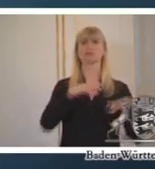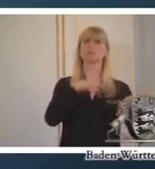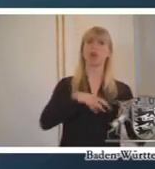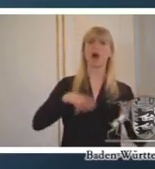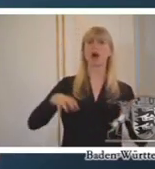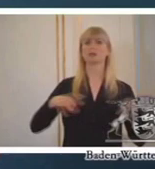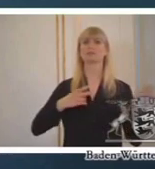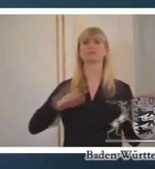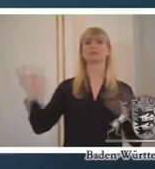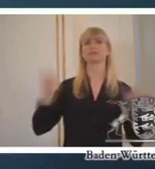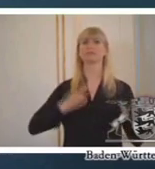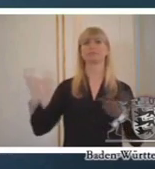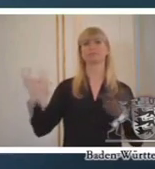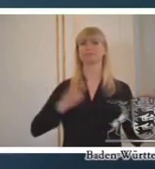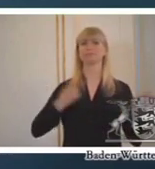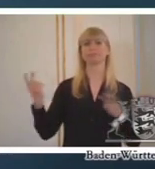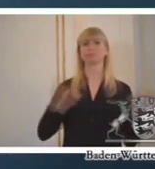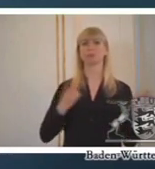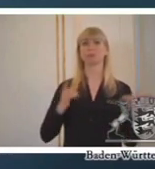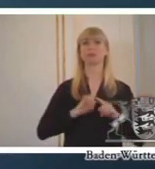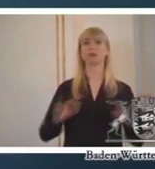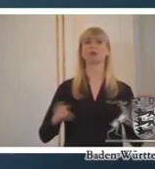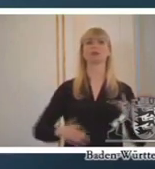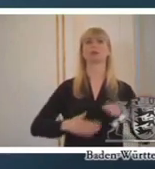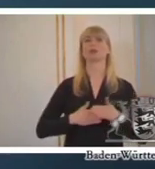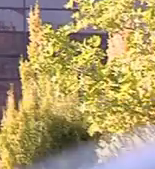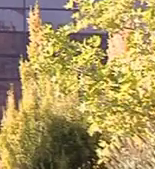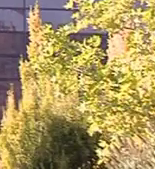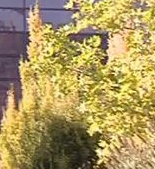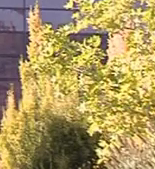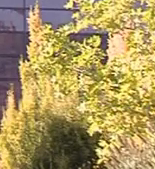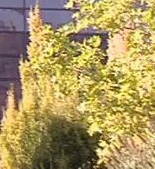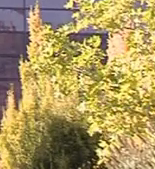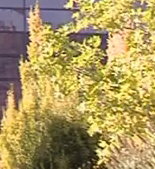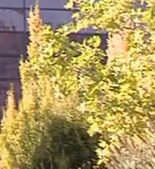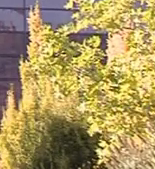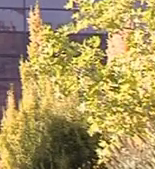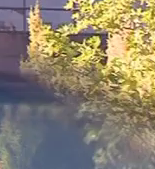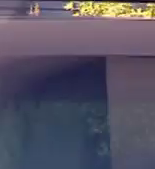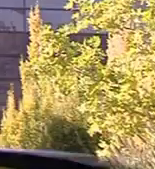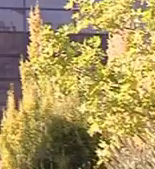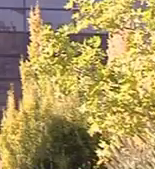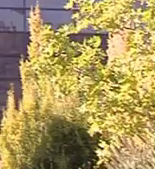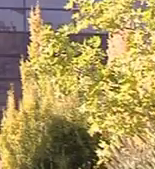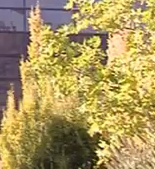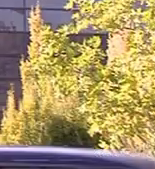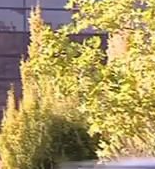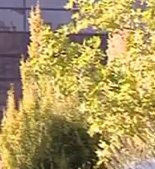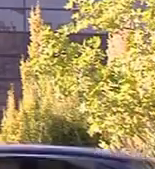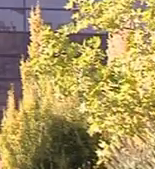worden. Das hat dort andere Gründe. Zum Beispiel die großen Firmen haben ja von sich aus